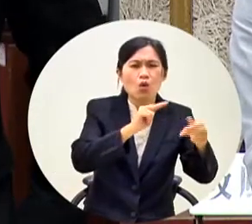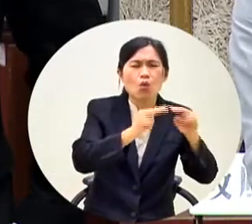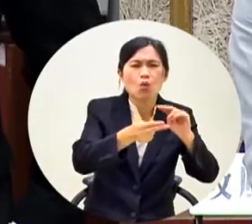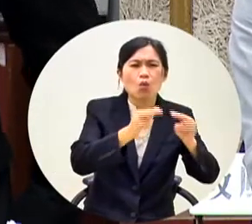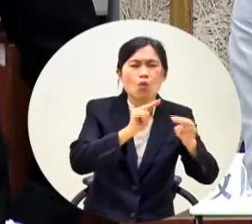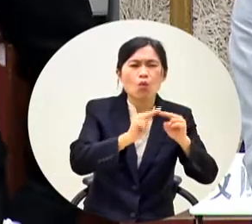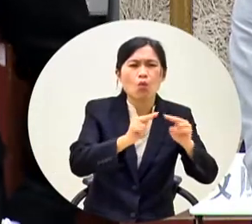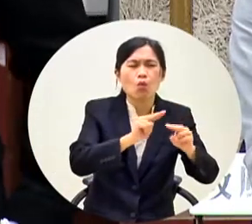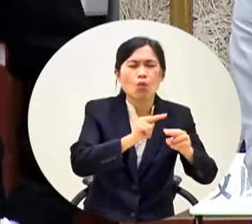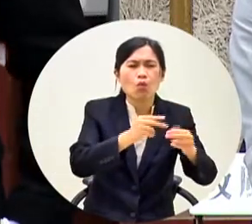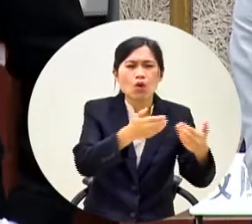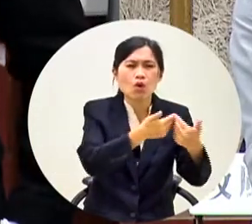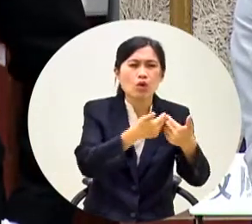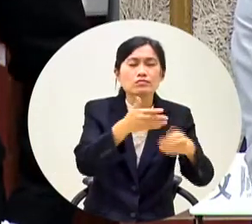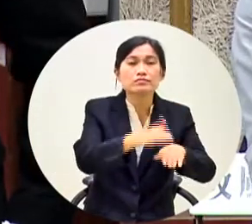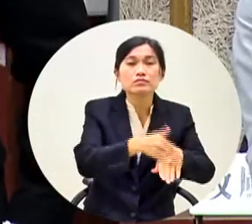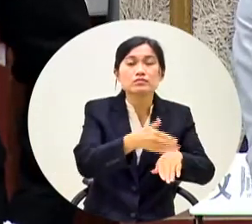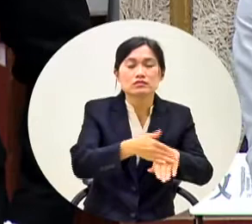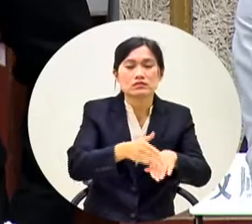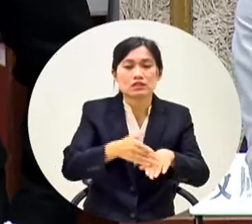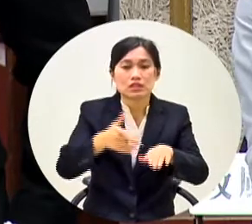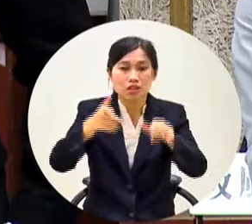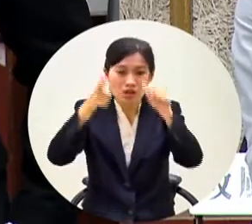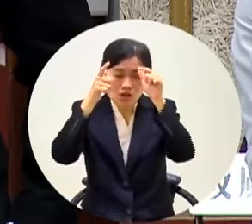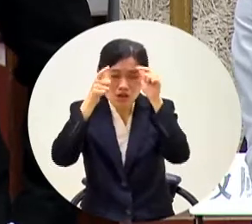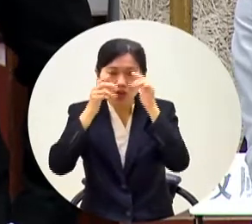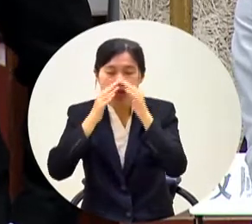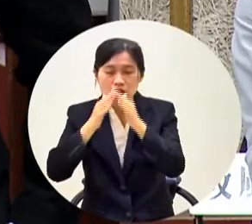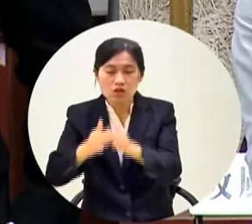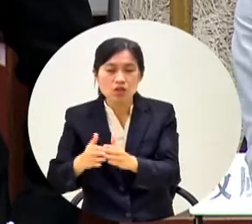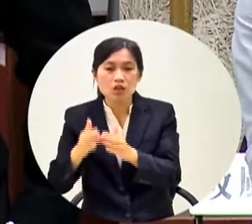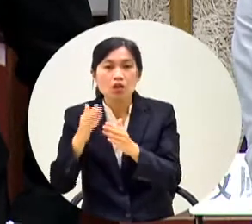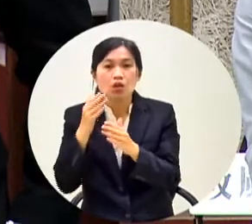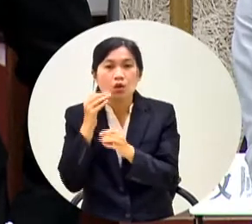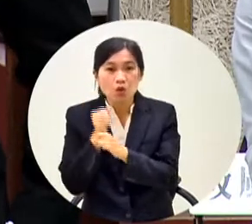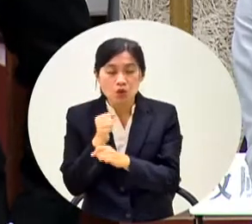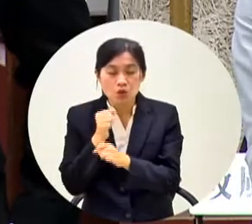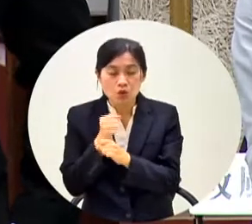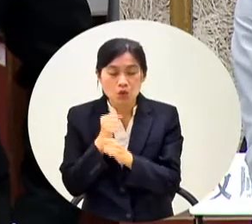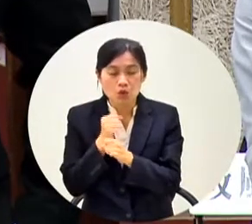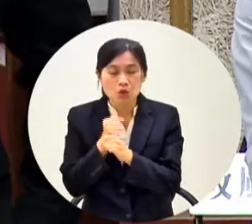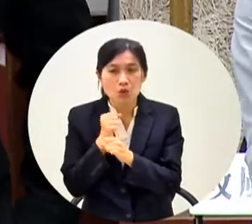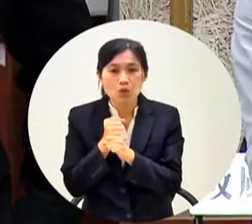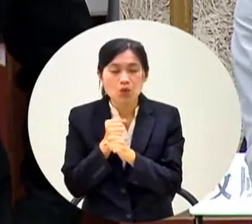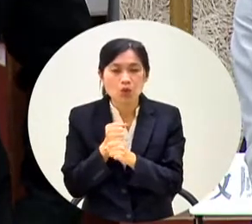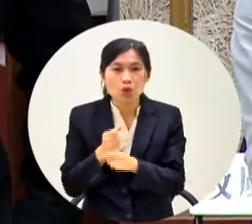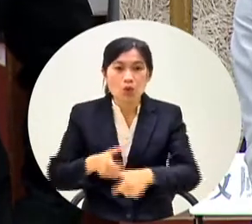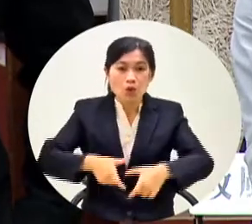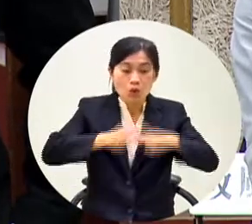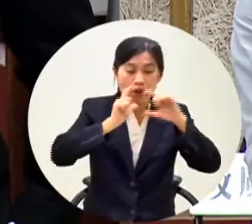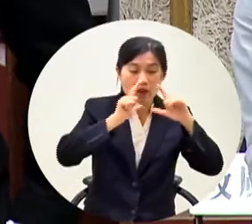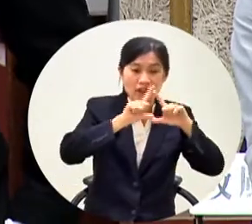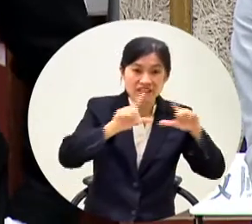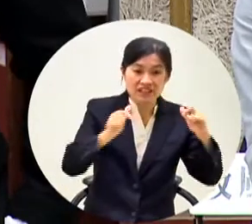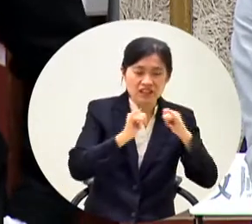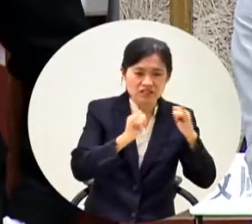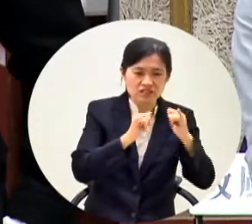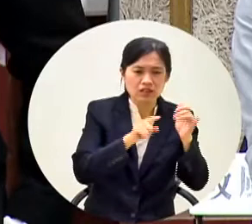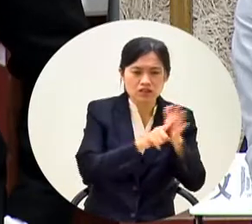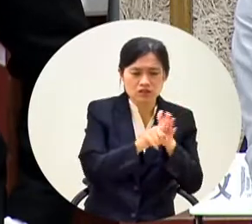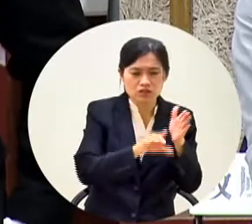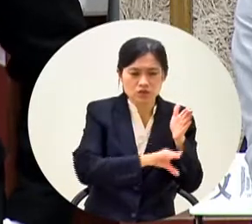时间，伊若高雄市上班，要等下大社，伊就直接对大社落，毋免阁对林务